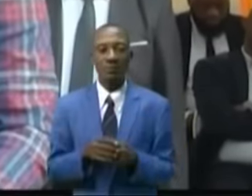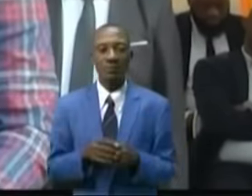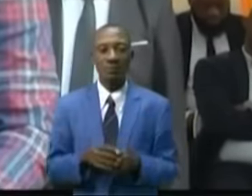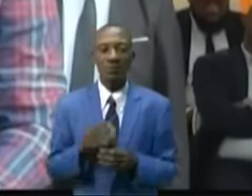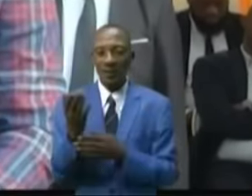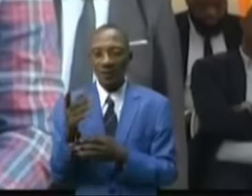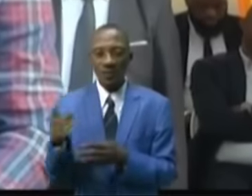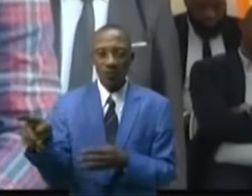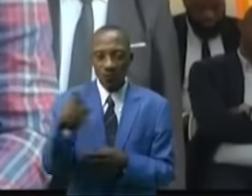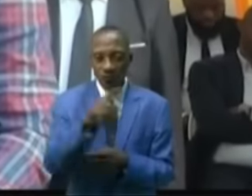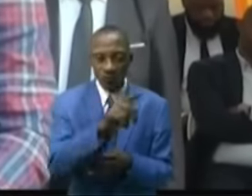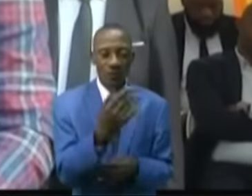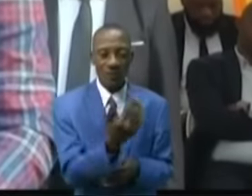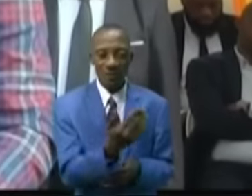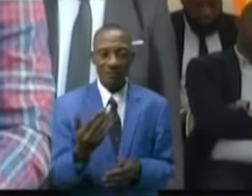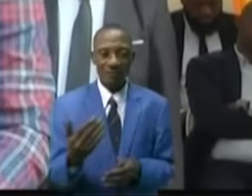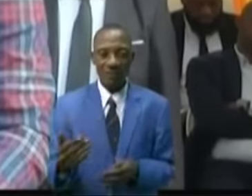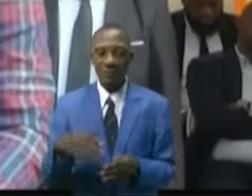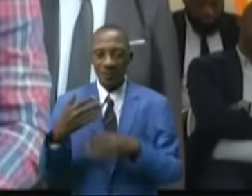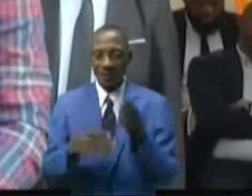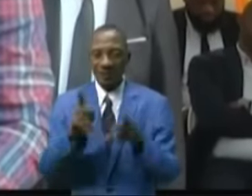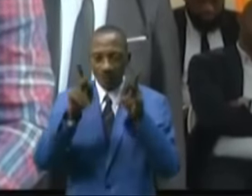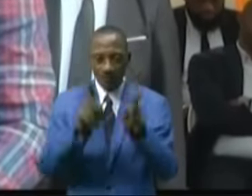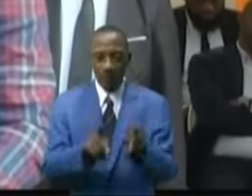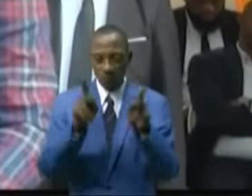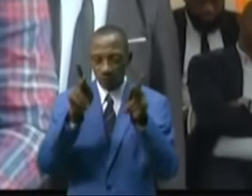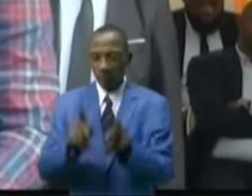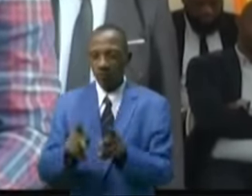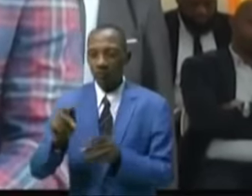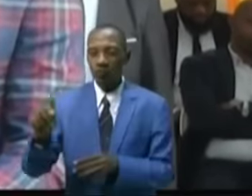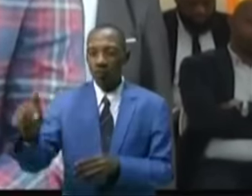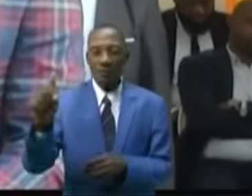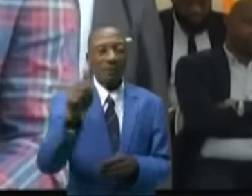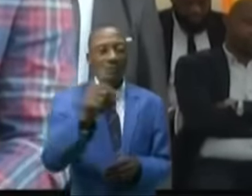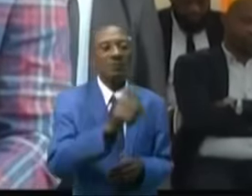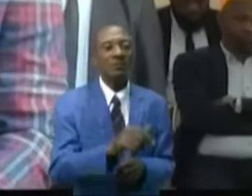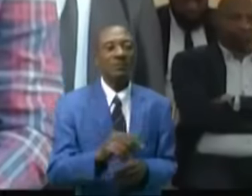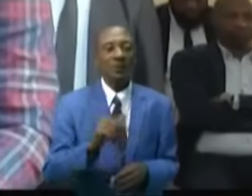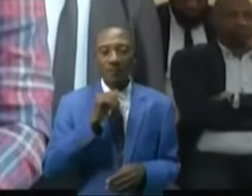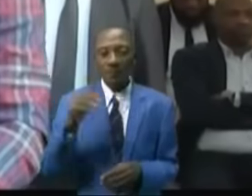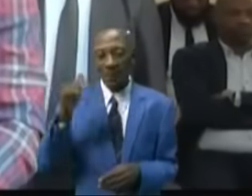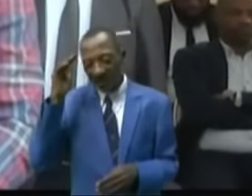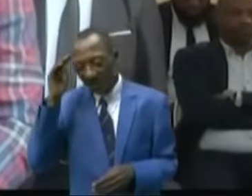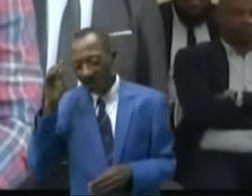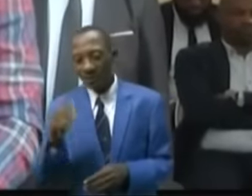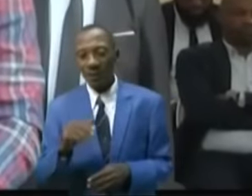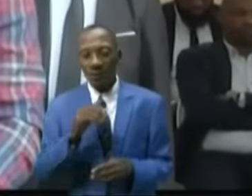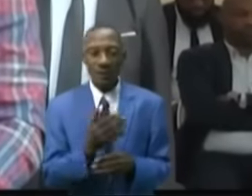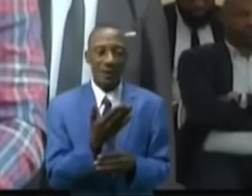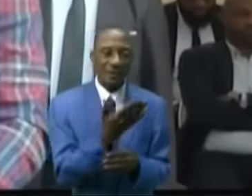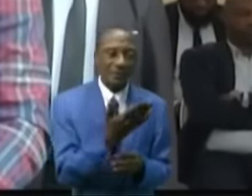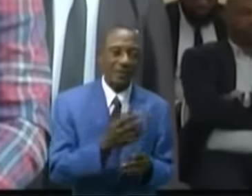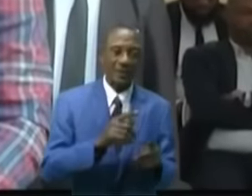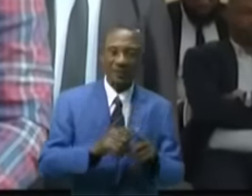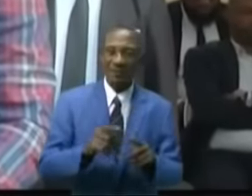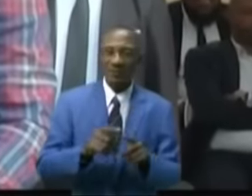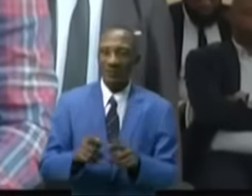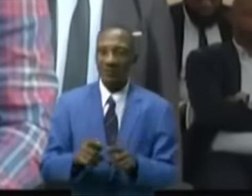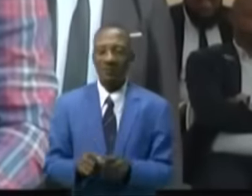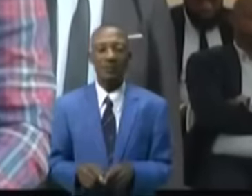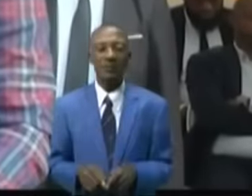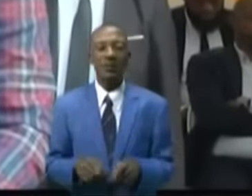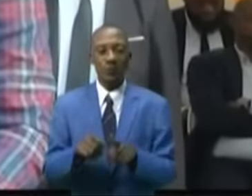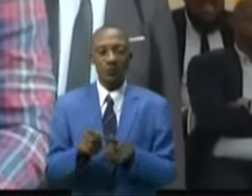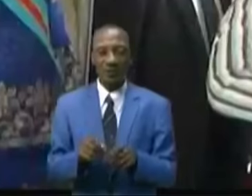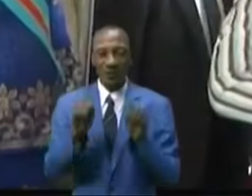personnel, basé sur la confiance en vous-même et dans les compétences vous inférées par vos enseignants durant toute l'année scolaire qui tend